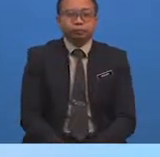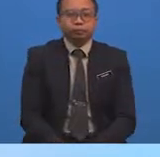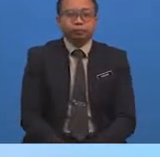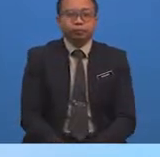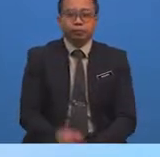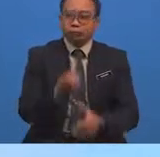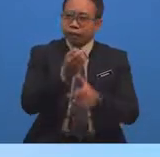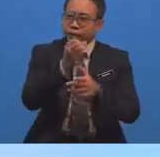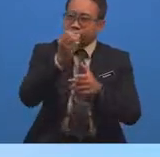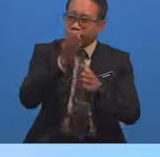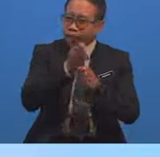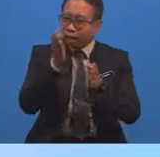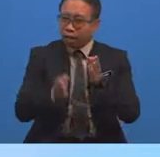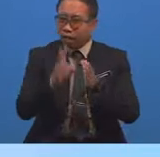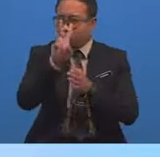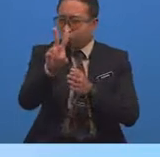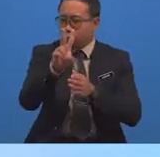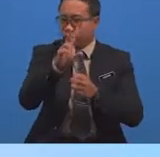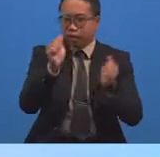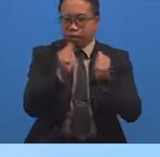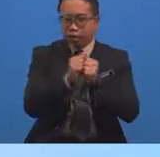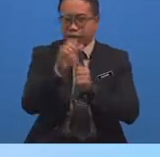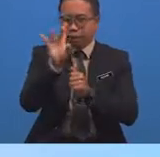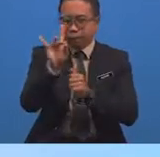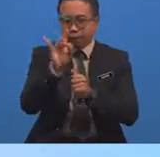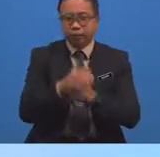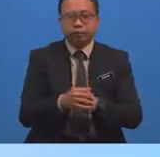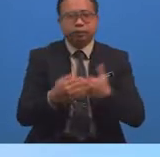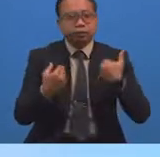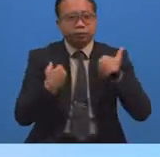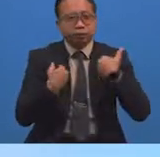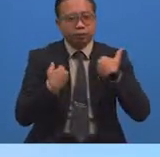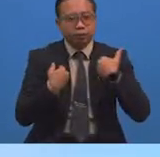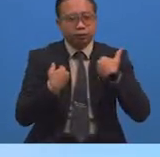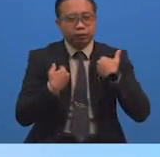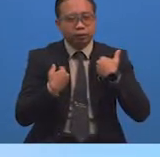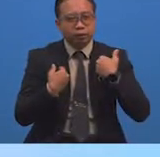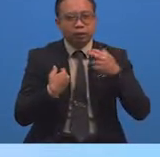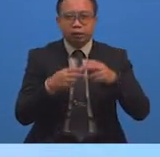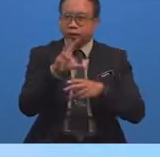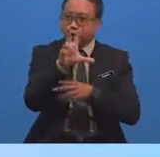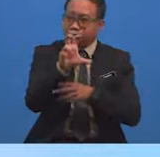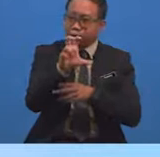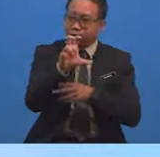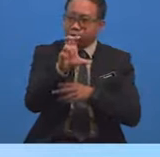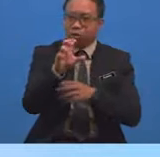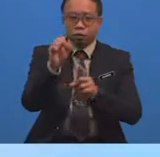antara dua dengan delapan ada 39